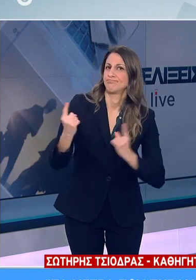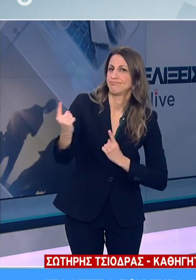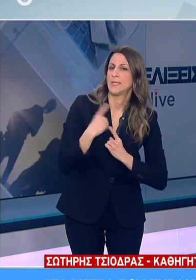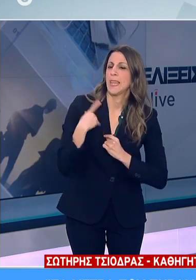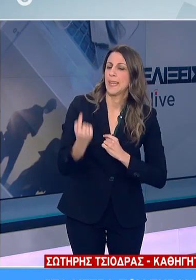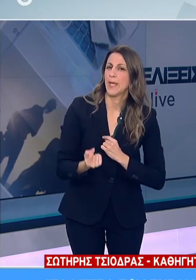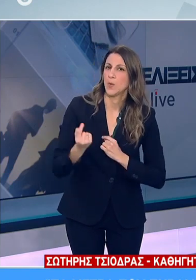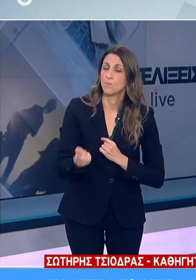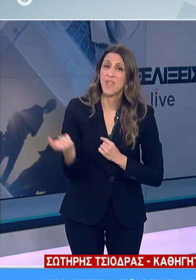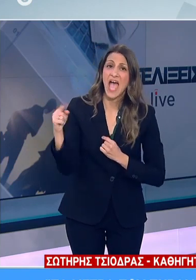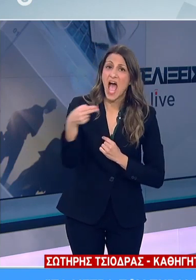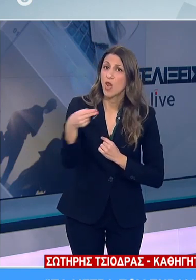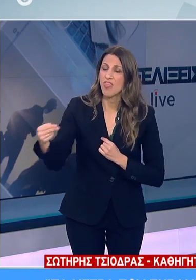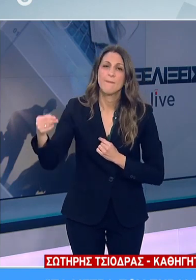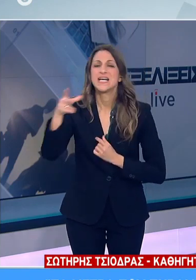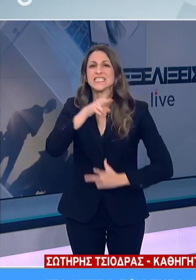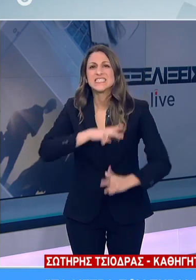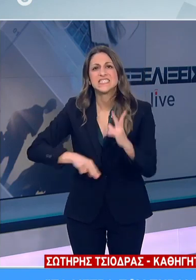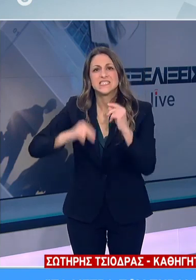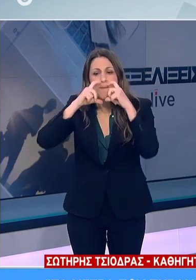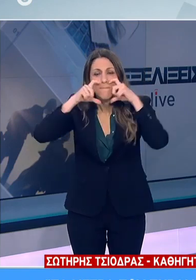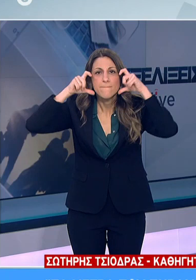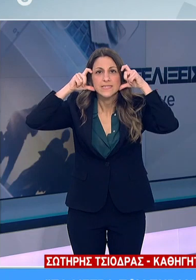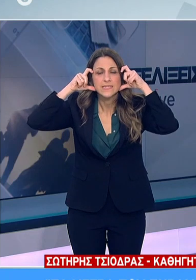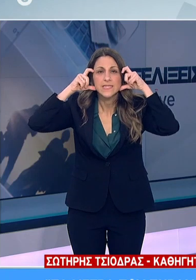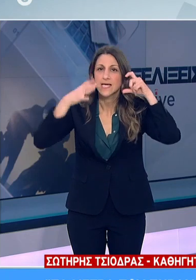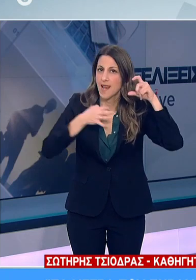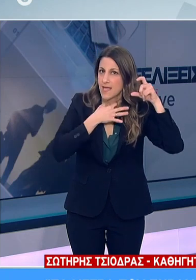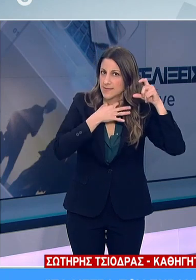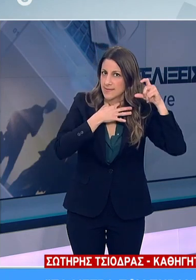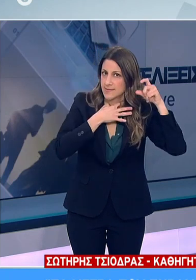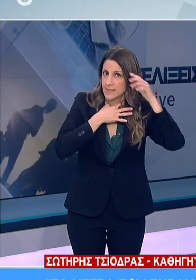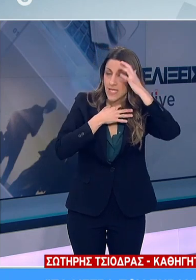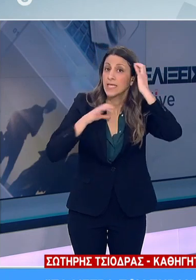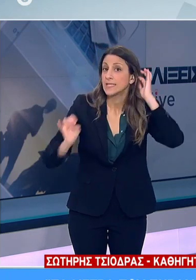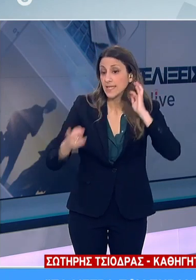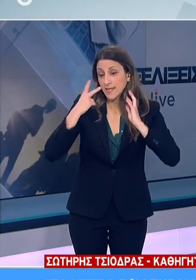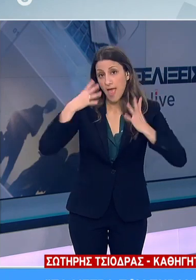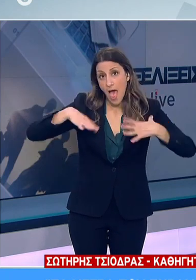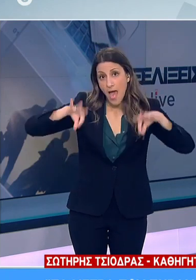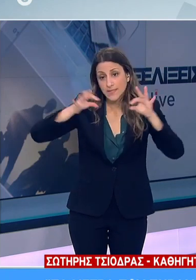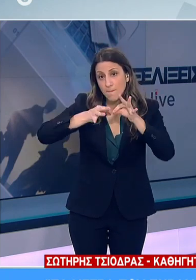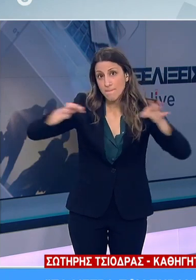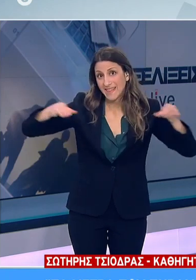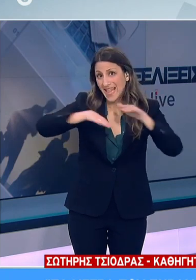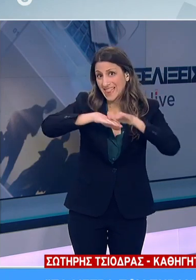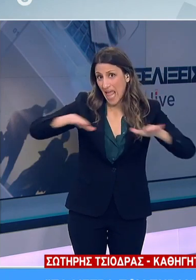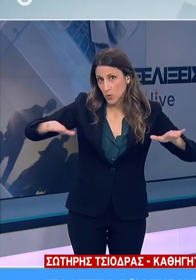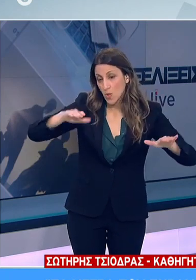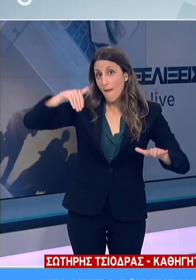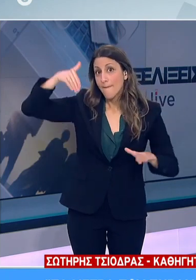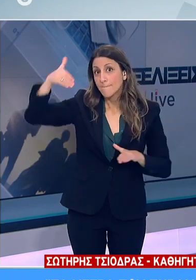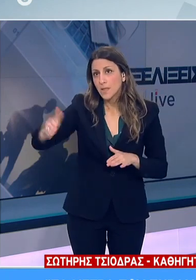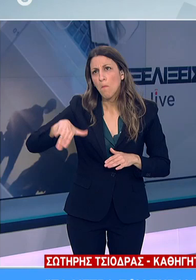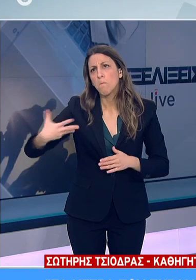η χρήση φασμάτινων μασκών από το γενικό πληθυσμό και ειδικούς πληθυσμούς για τη φάση της σταδιακής και ελεγχόμενης άρσης των μέτρων, τη φάση δηλαδή η